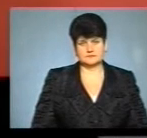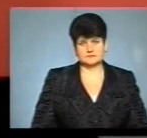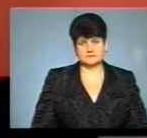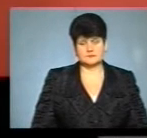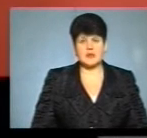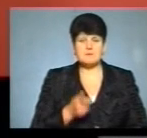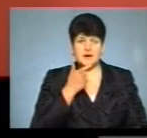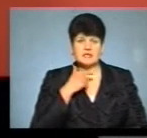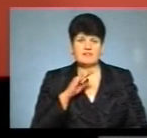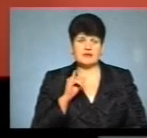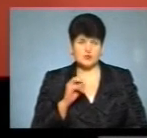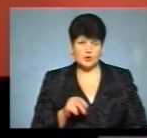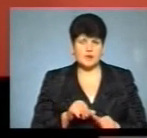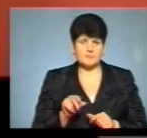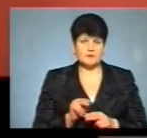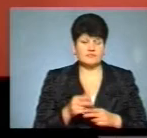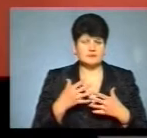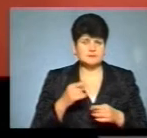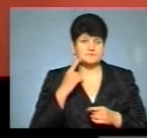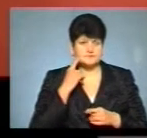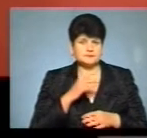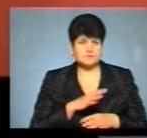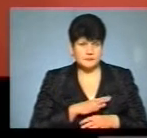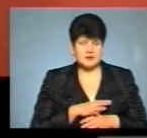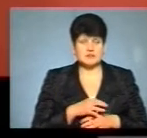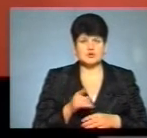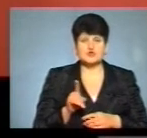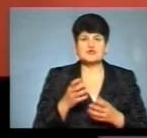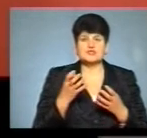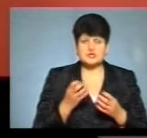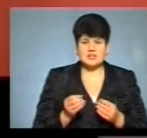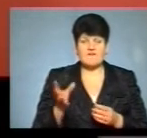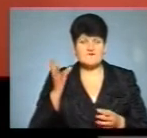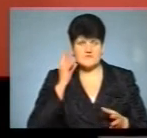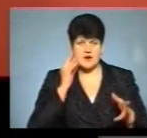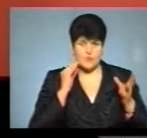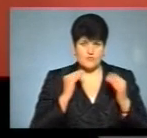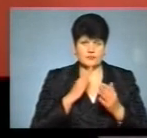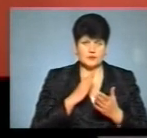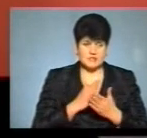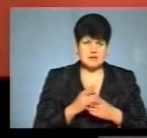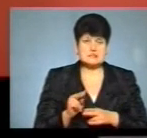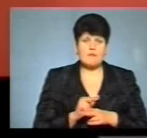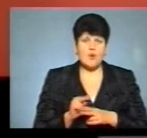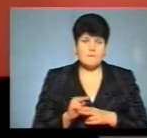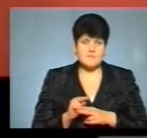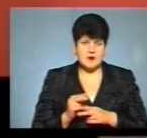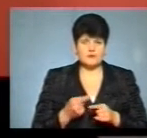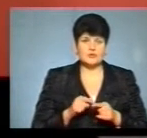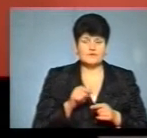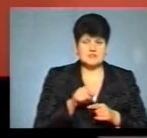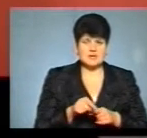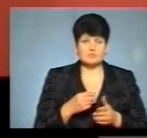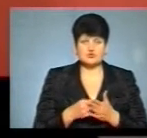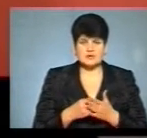Пан Вікторе, деякі поправки ми вже почули, що озвучив Степан Скибеляк, що ще врахували з поправок до цього бюджету,